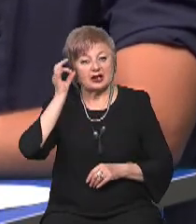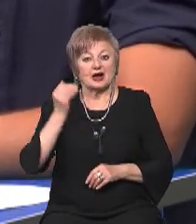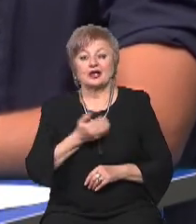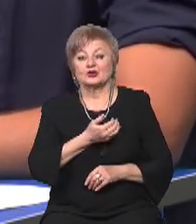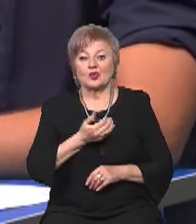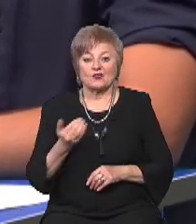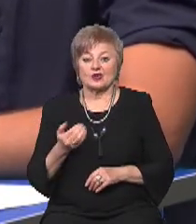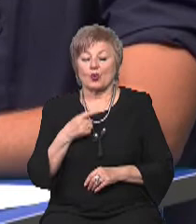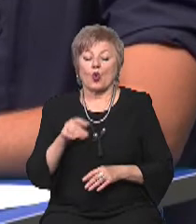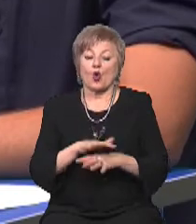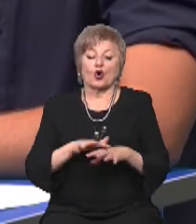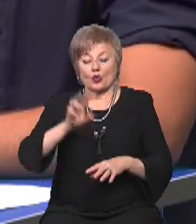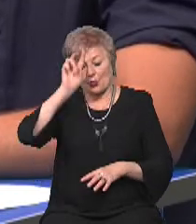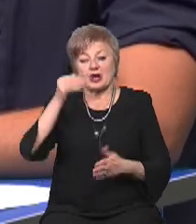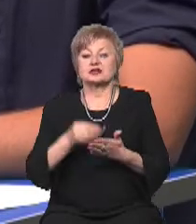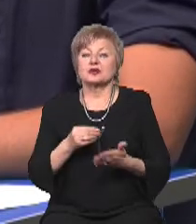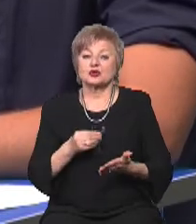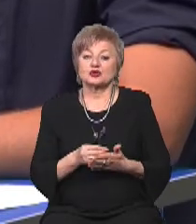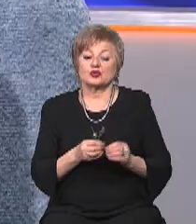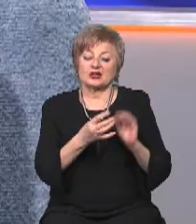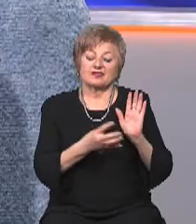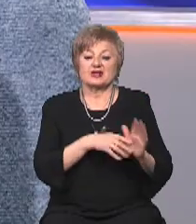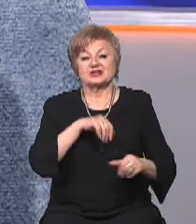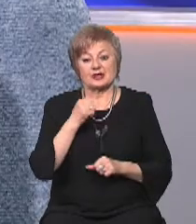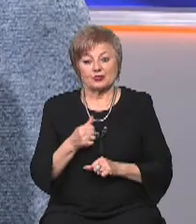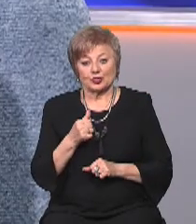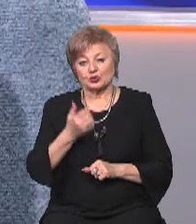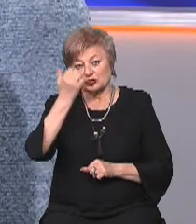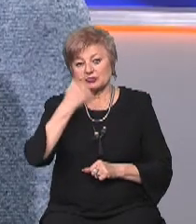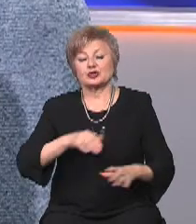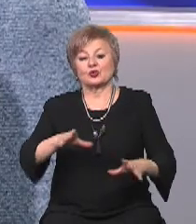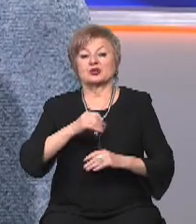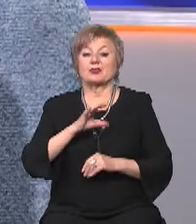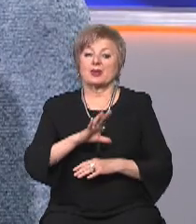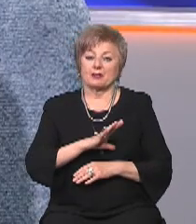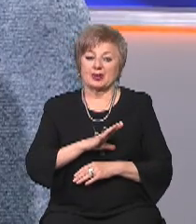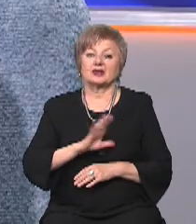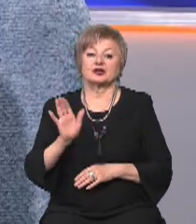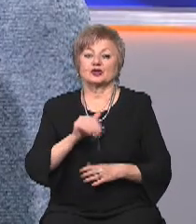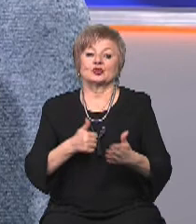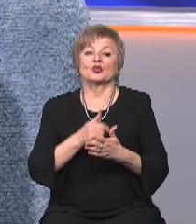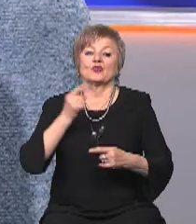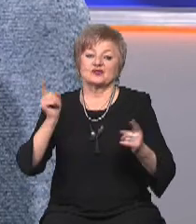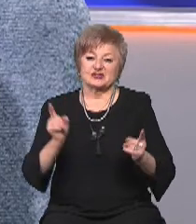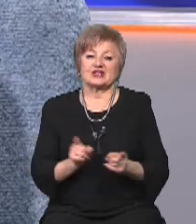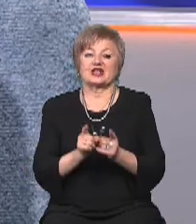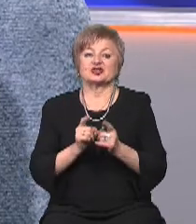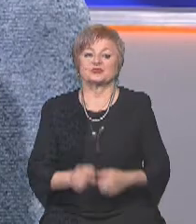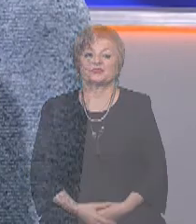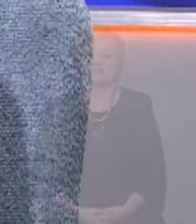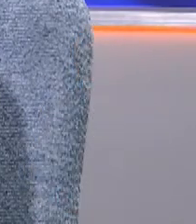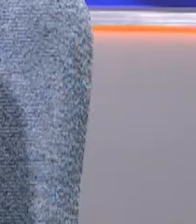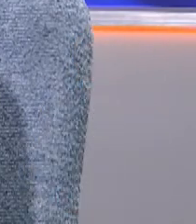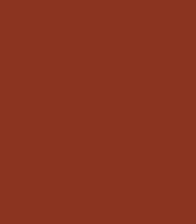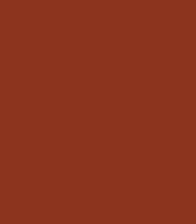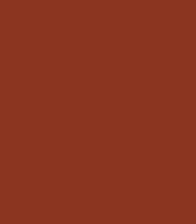сьогодні ми говорили про громадський бюджет Запоріжжя 2019. Дякую, що були з нами. На все зустрічі. Залишайтеся спільним. До побачення.